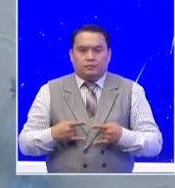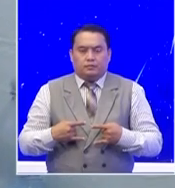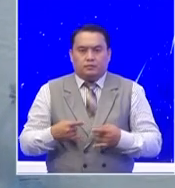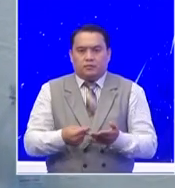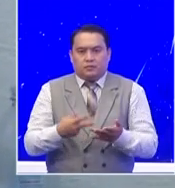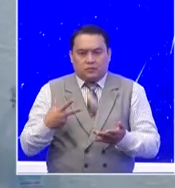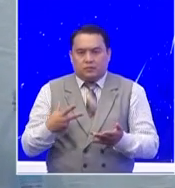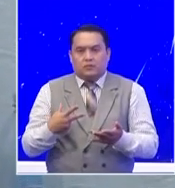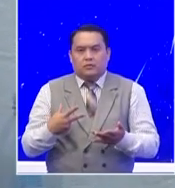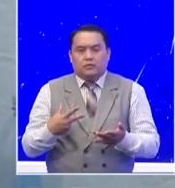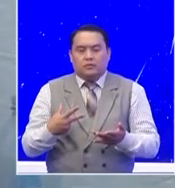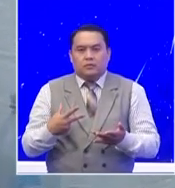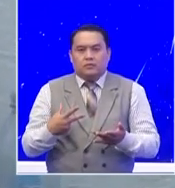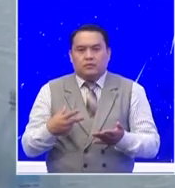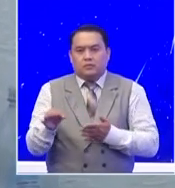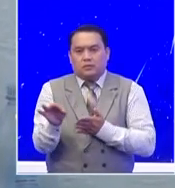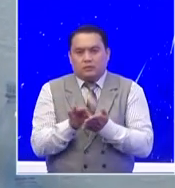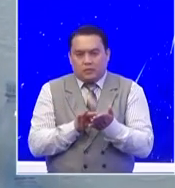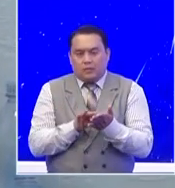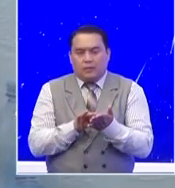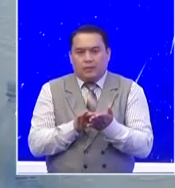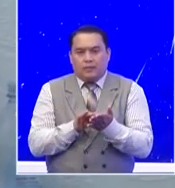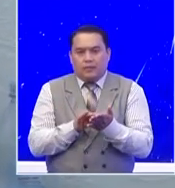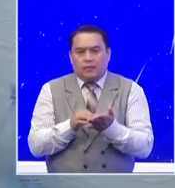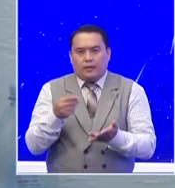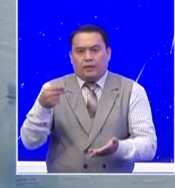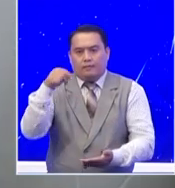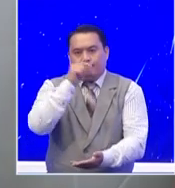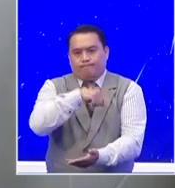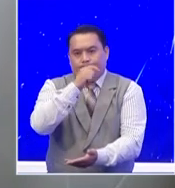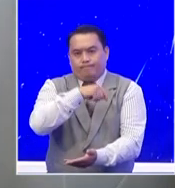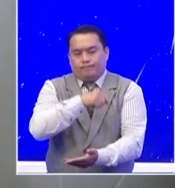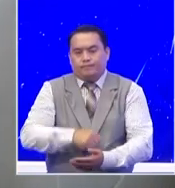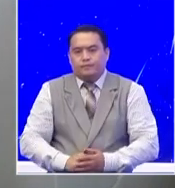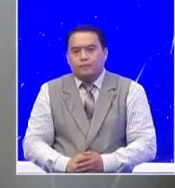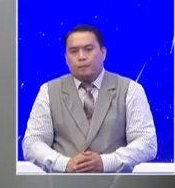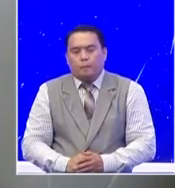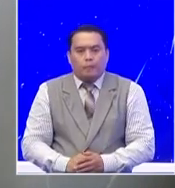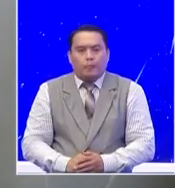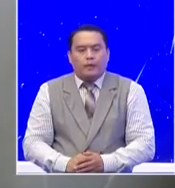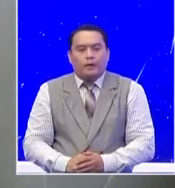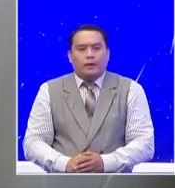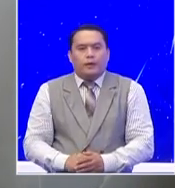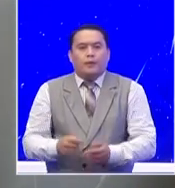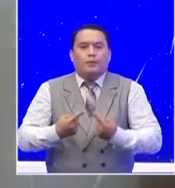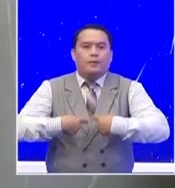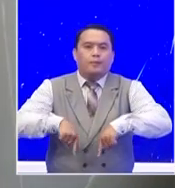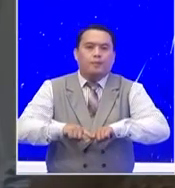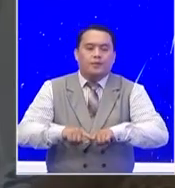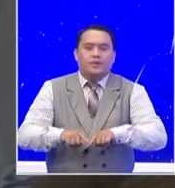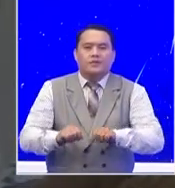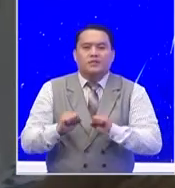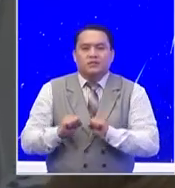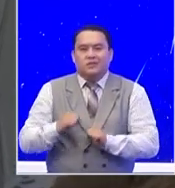қан алды, сразу система қойды. Аурухананың провизорлық бөлімі жеке қорғаныс